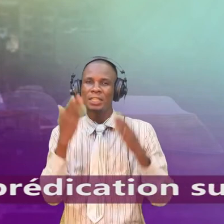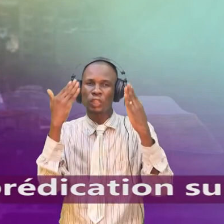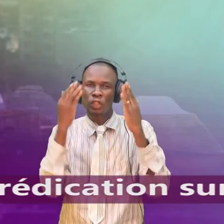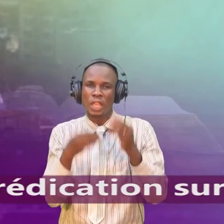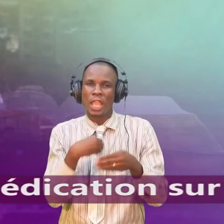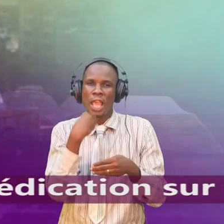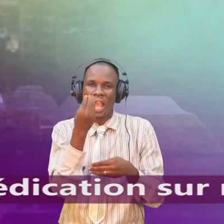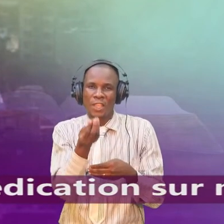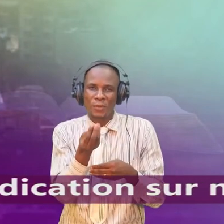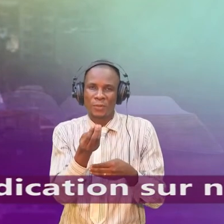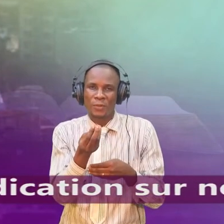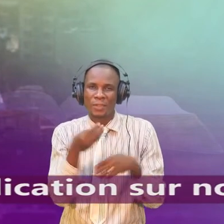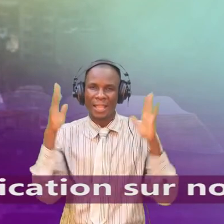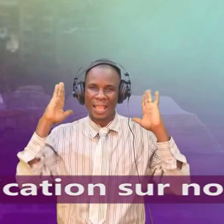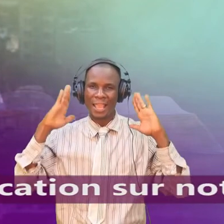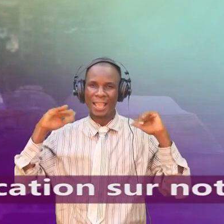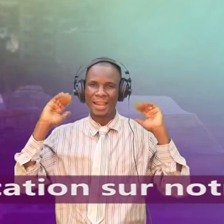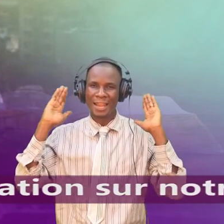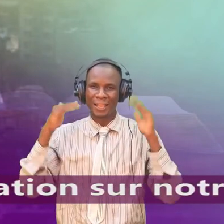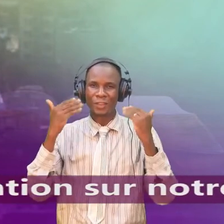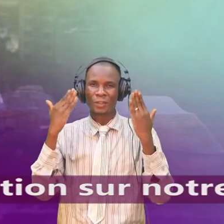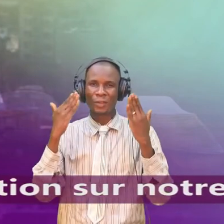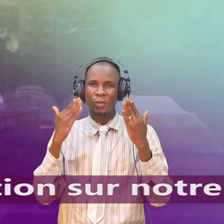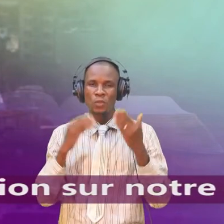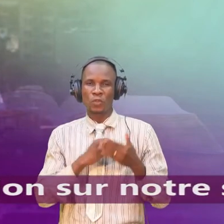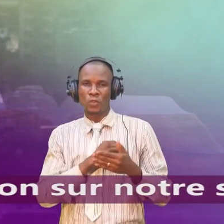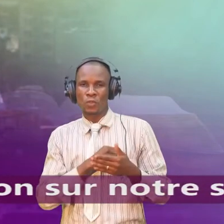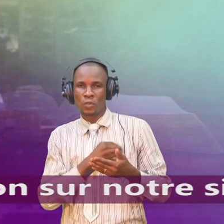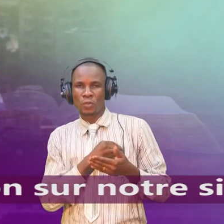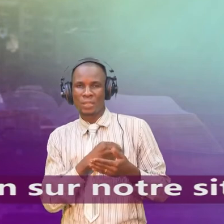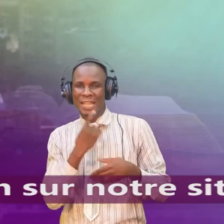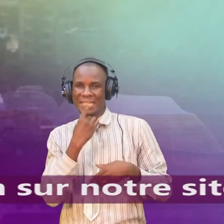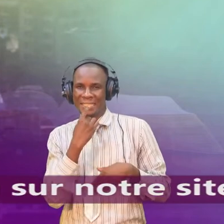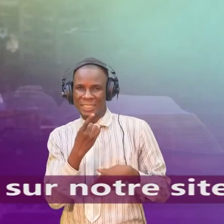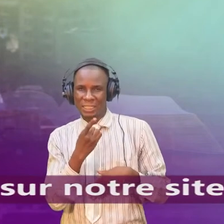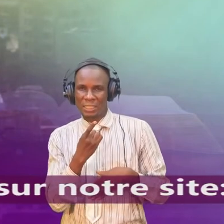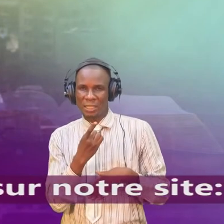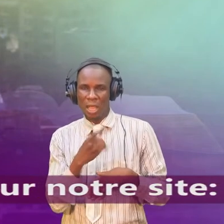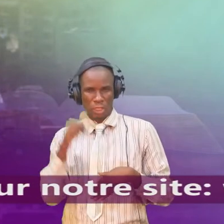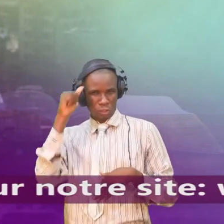Na yule mwana kondoo, ile kile nyama ilikuwa inamfananisha Yesu.